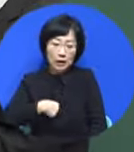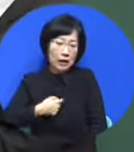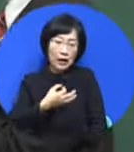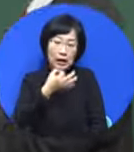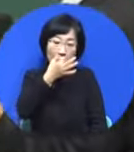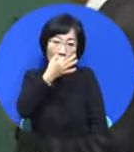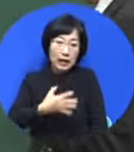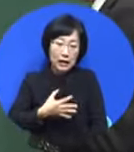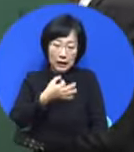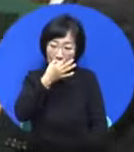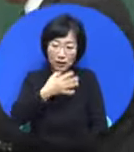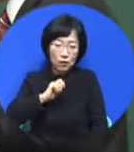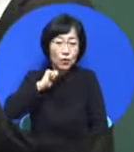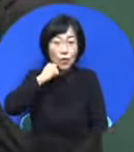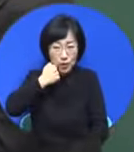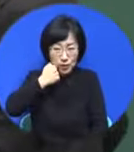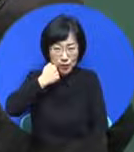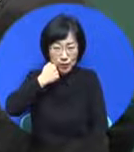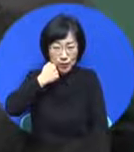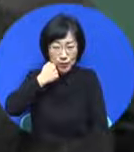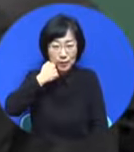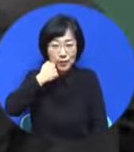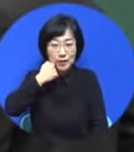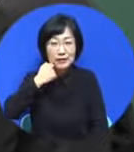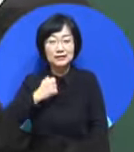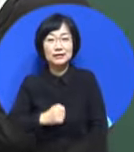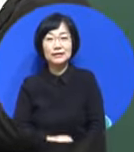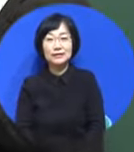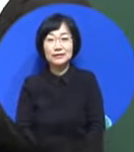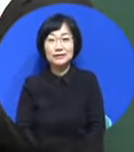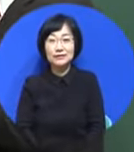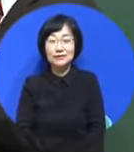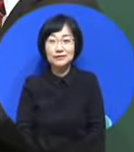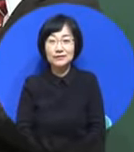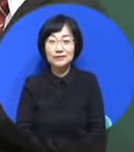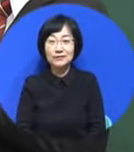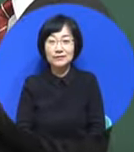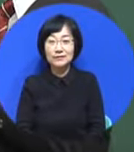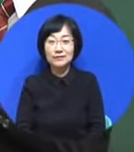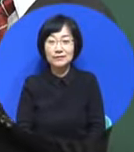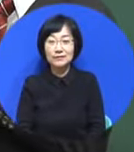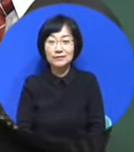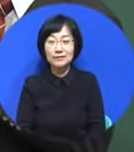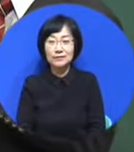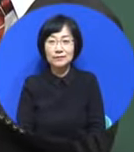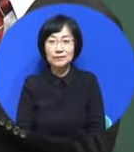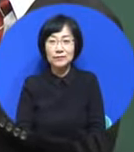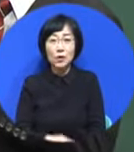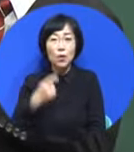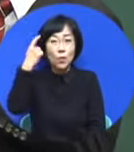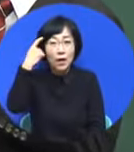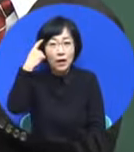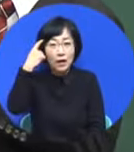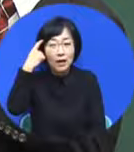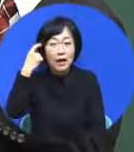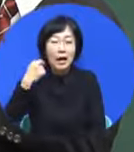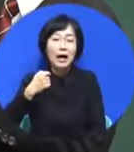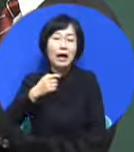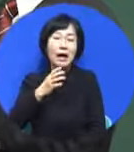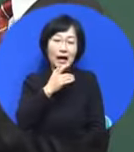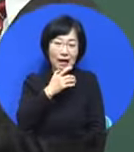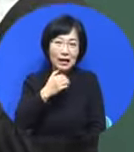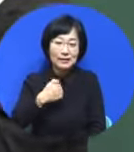to evangelize, but I just felt like it was such a difficult task. 알고 봤더니 내가 제대로 복음을 못 깨달았어. But then I realized